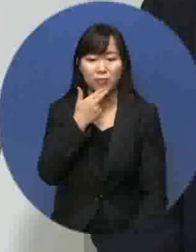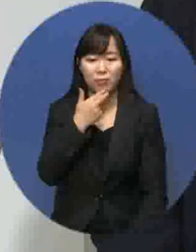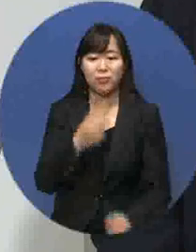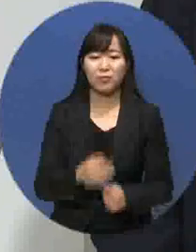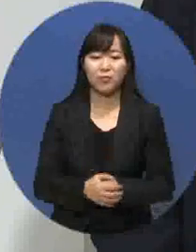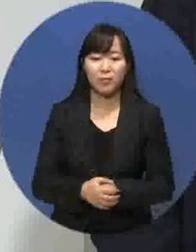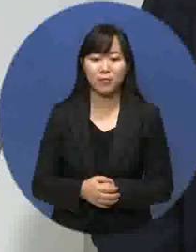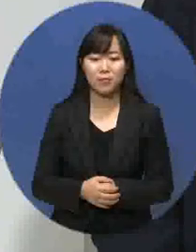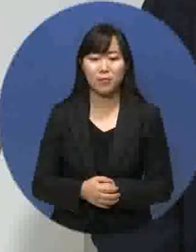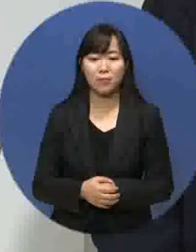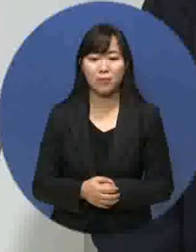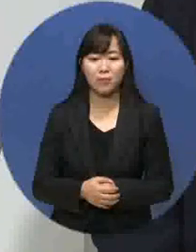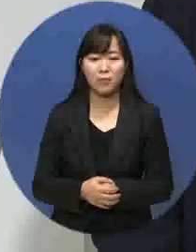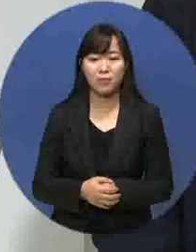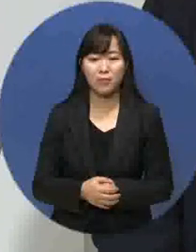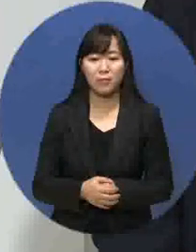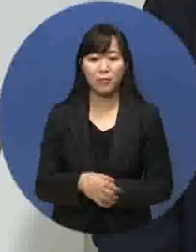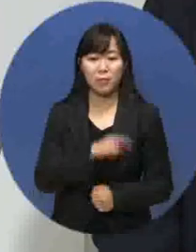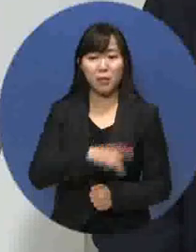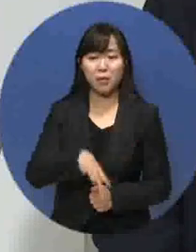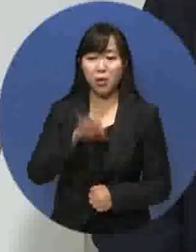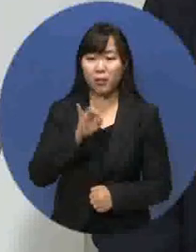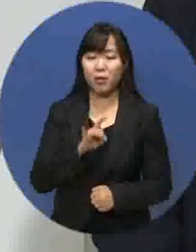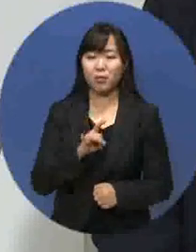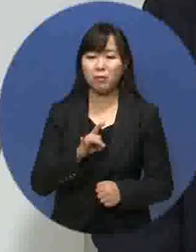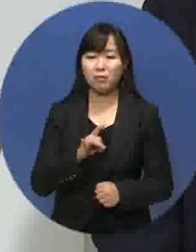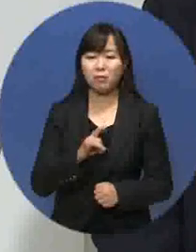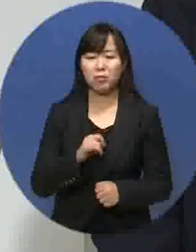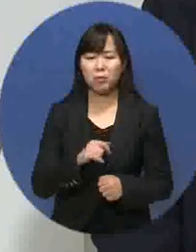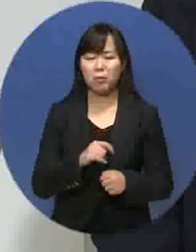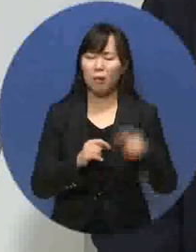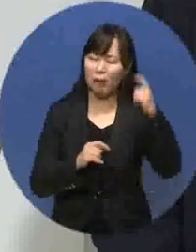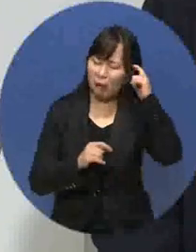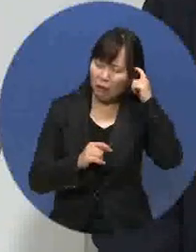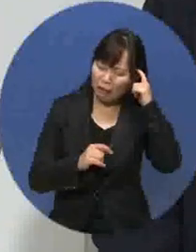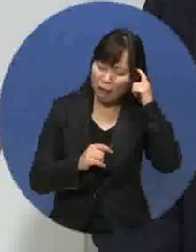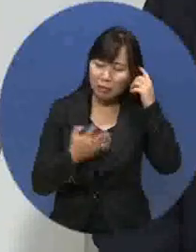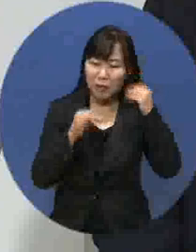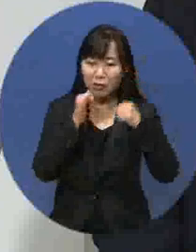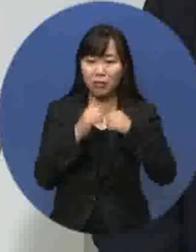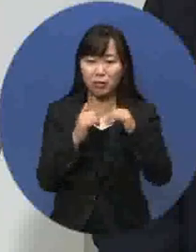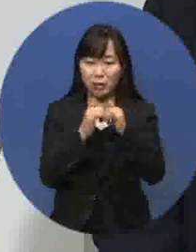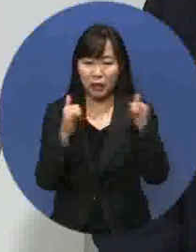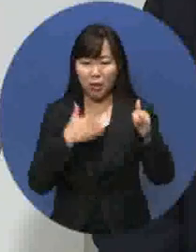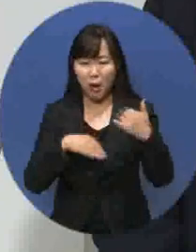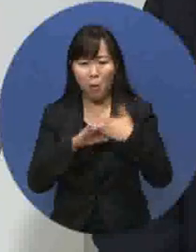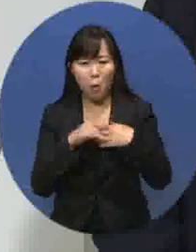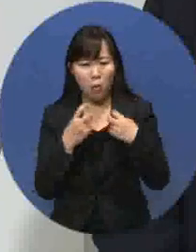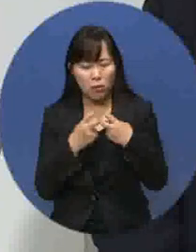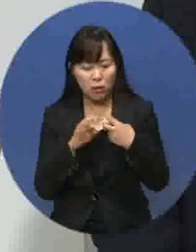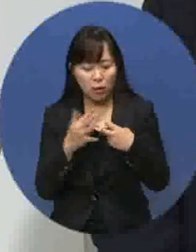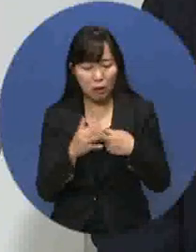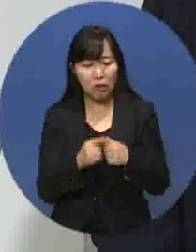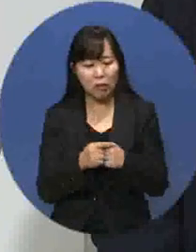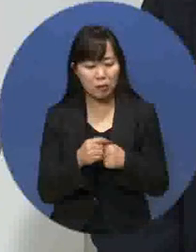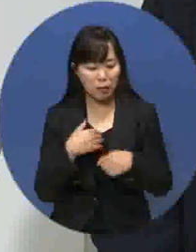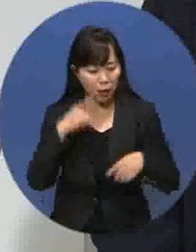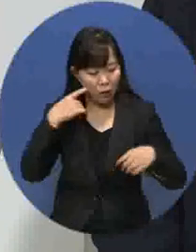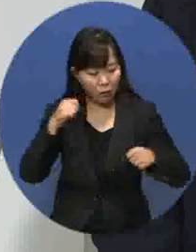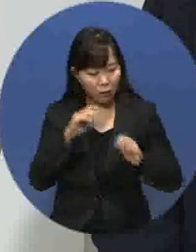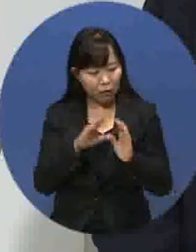없는데요. 맨 처음에 이게 콤플렉스가 많았죠. 이거를 뭐 사람들이 알면 어떻게 될까, 뭐 이렇게